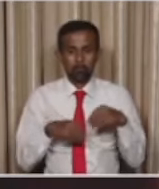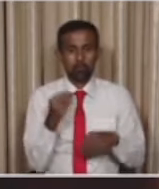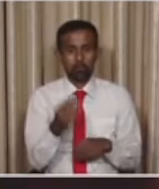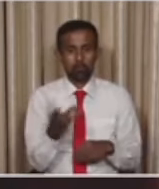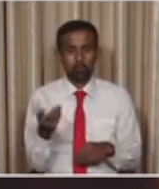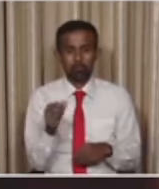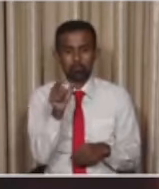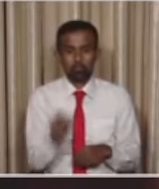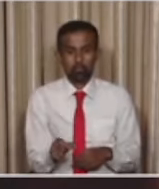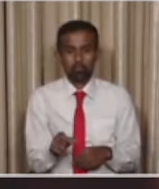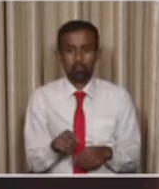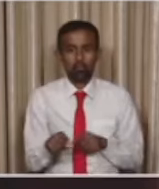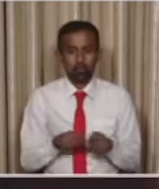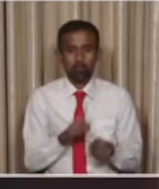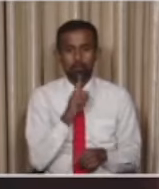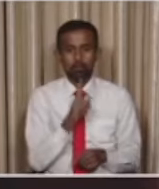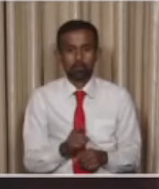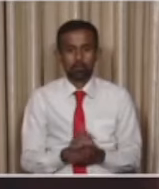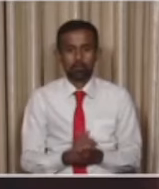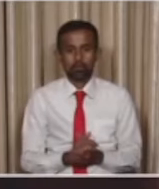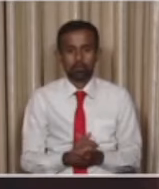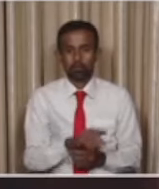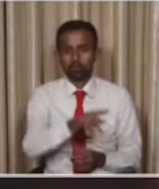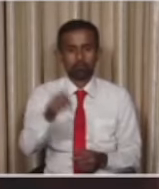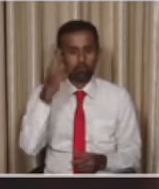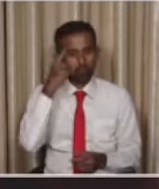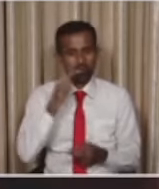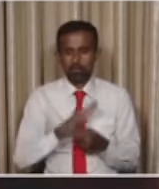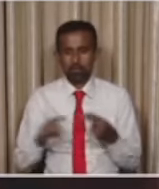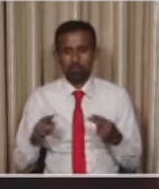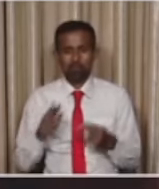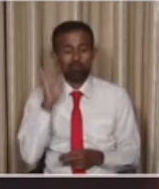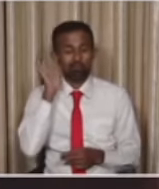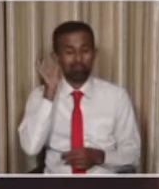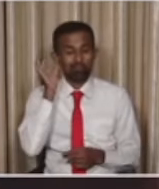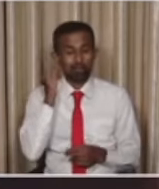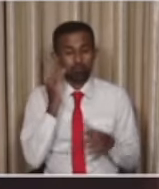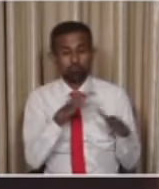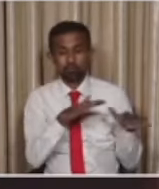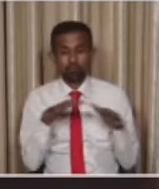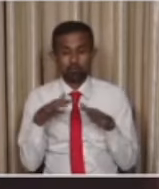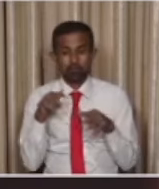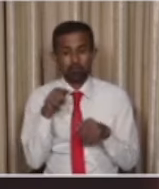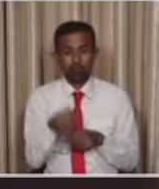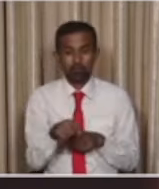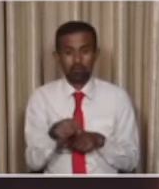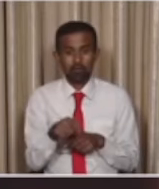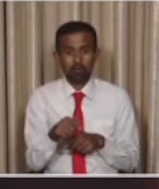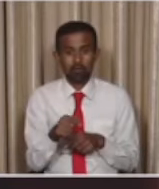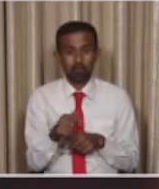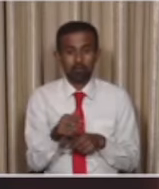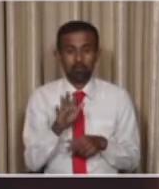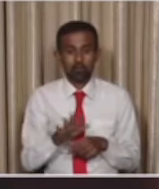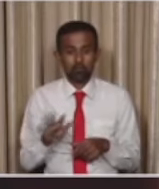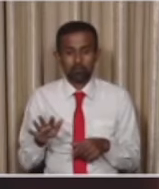නැති මිනිස්සු එහෙම කියනවා. සා කවුරුත් හිතාගෙන ඉන්න එපා. චූන් වෙලා සෙනග ගෙනාවට සෙනග ගෙනල්ලා සෙනග ටිකක් හිටියා